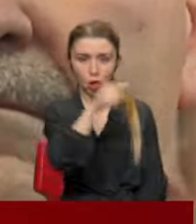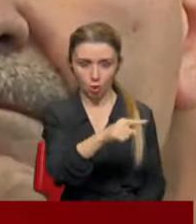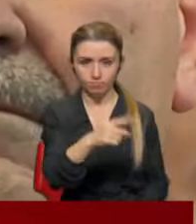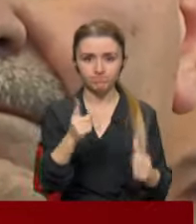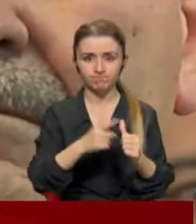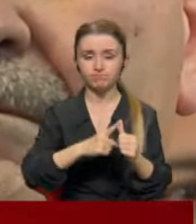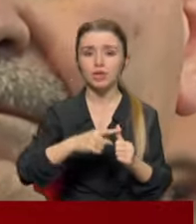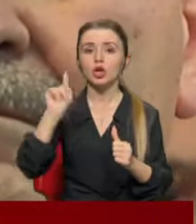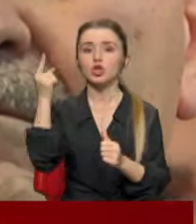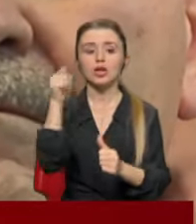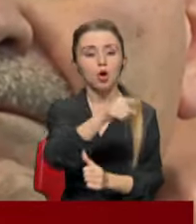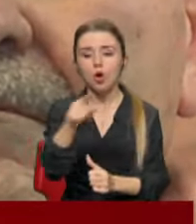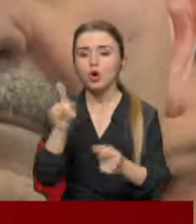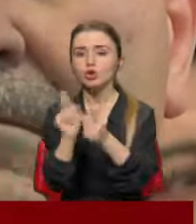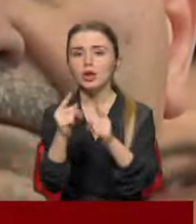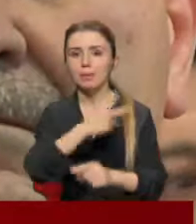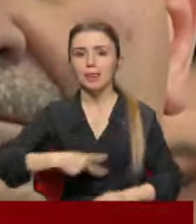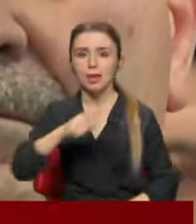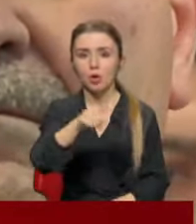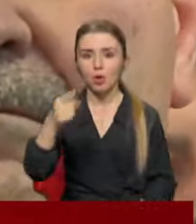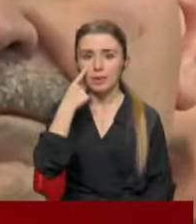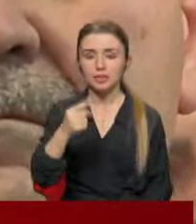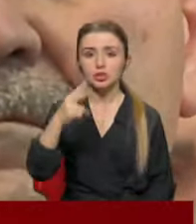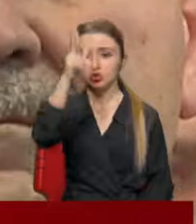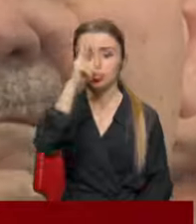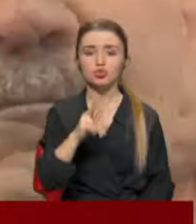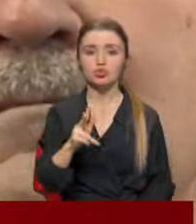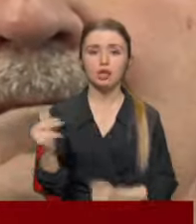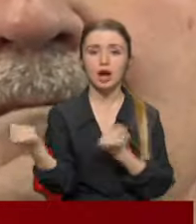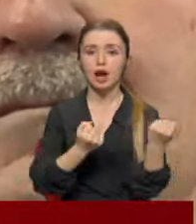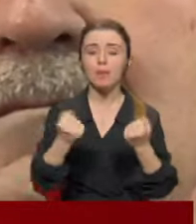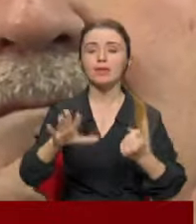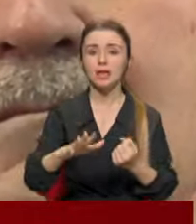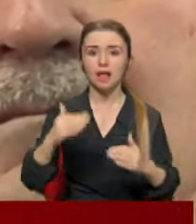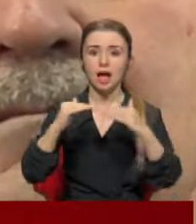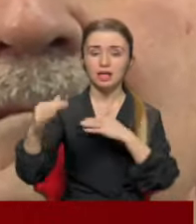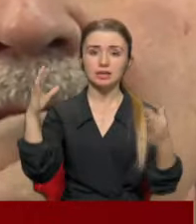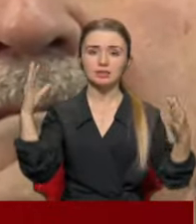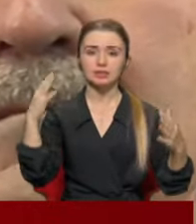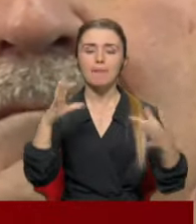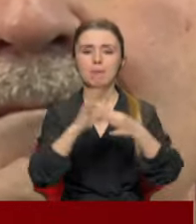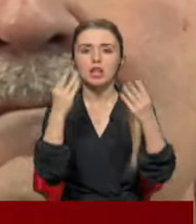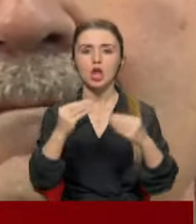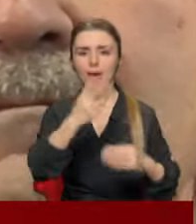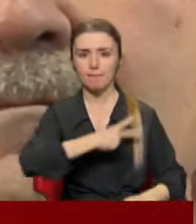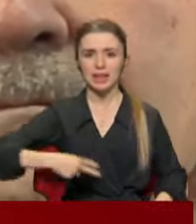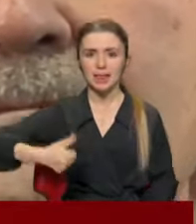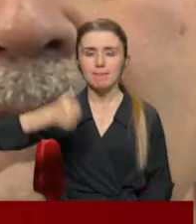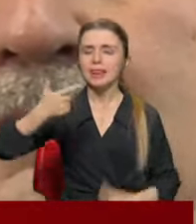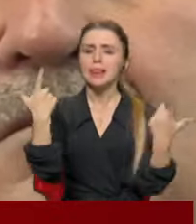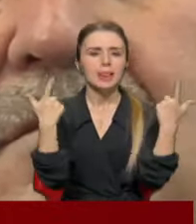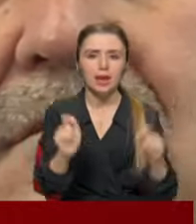üzere yönettiğimiz belediyelere baksınlar. 300 araçlık konvoylarla değil halkın kendisinden bir belediye başkanının